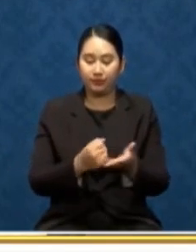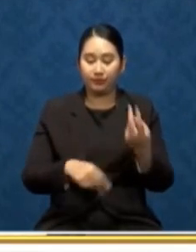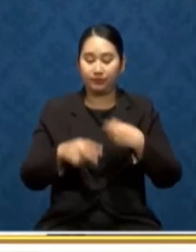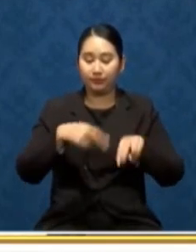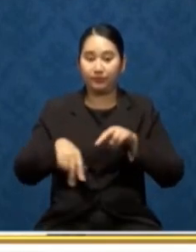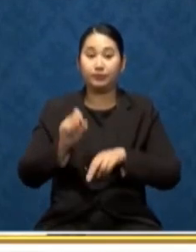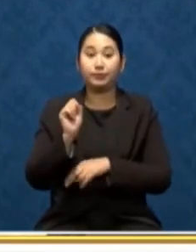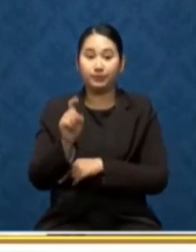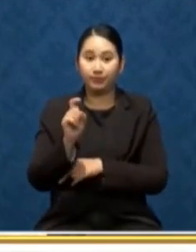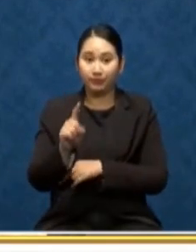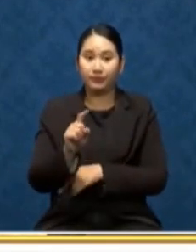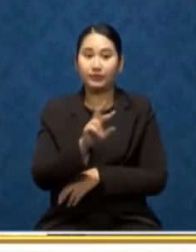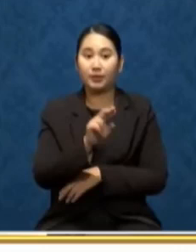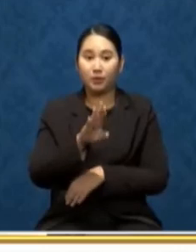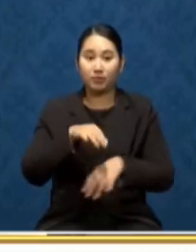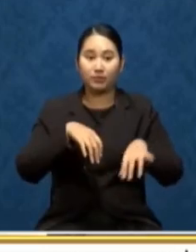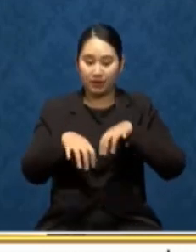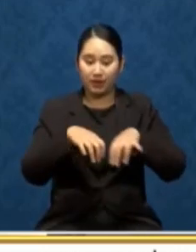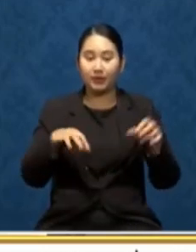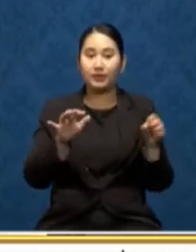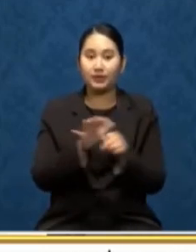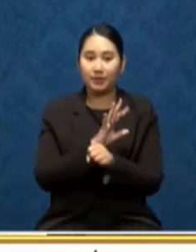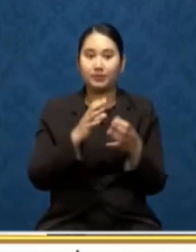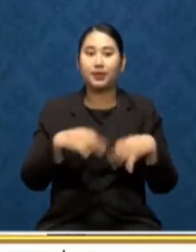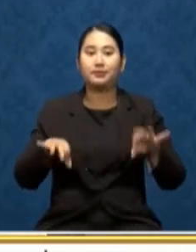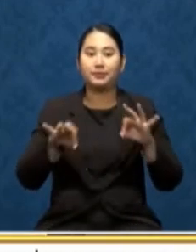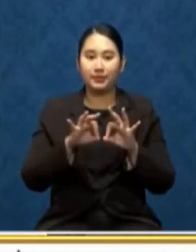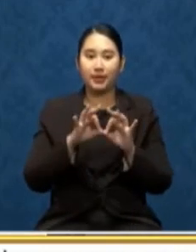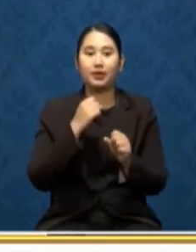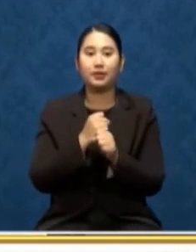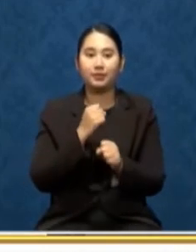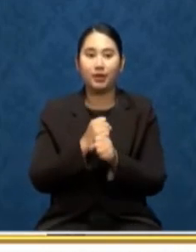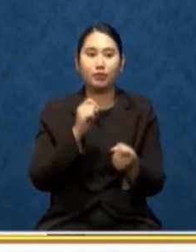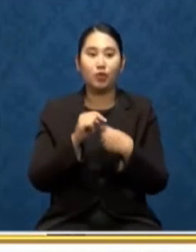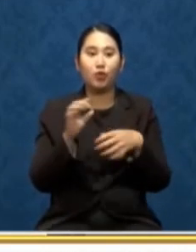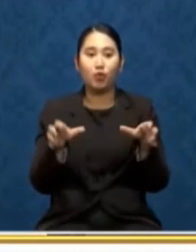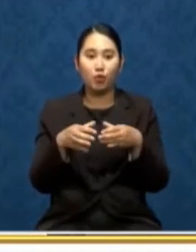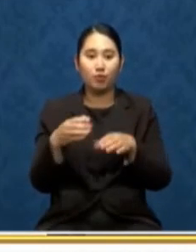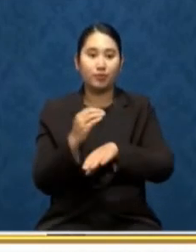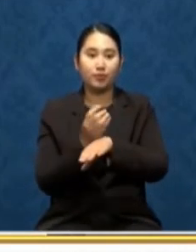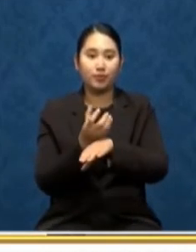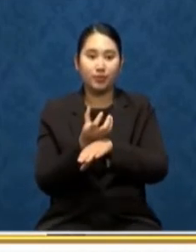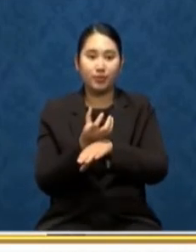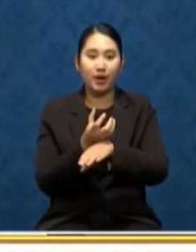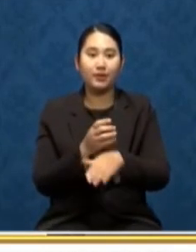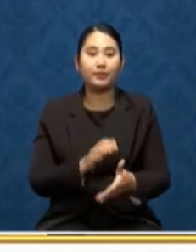างเป็นระบบโดยเฉพาะให้ความสำคัญกับการทำงานของกู้ชีพกู้ภัยในพื้น